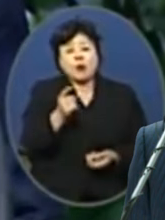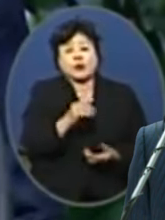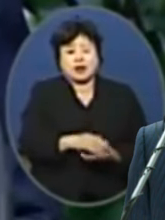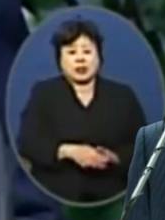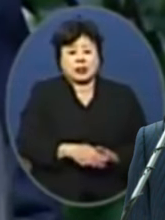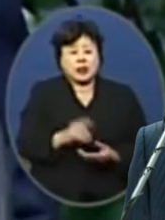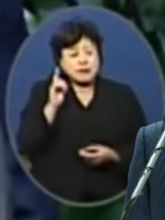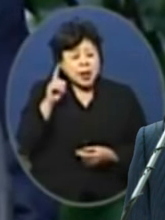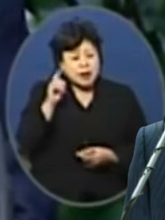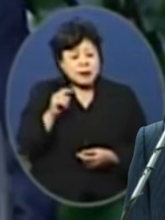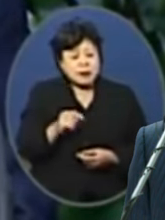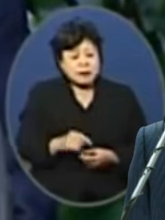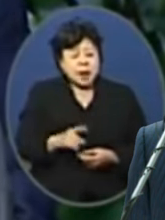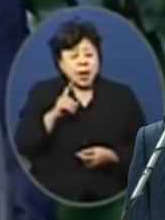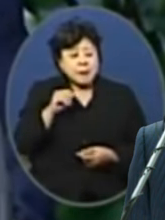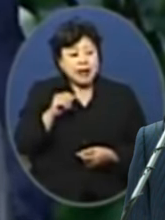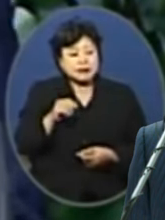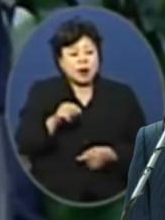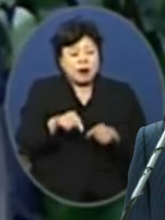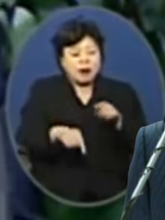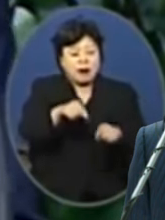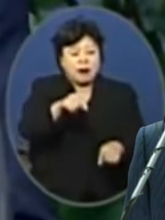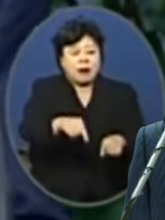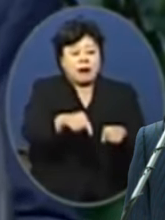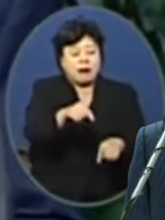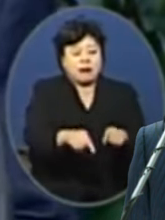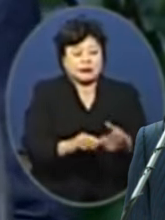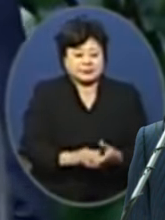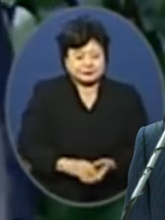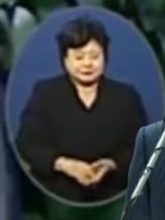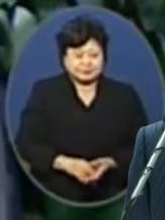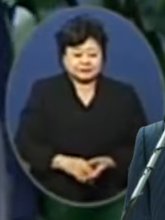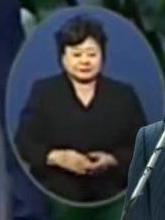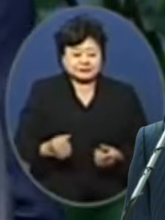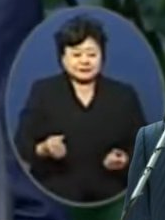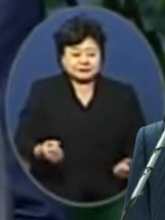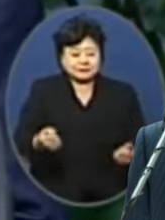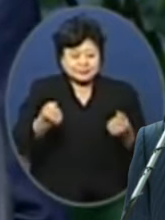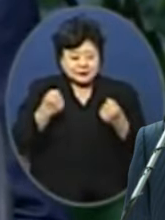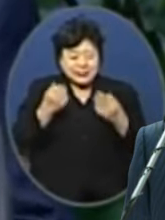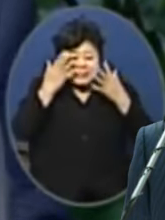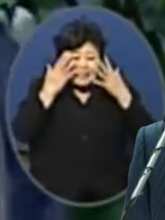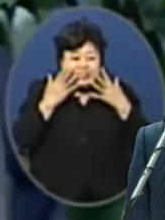매일 만보를 걷든지 안 그러면 아 아령을 들고 세수하고 난